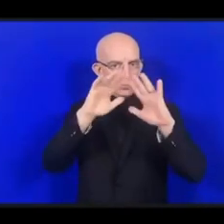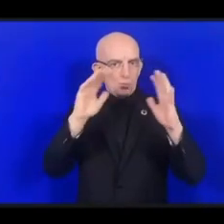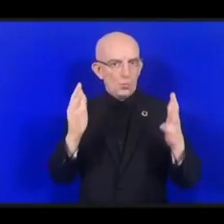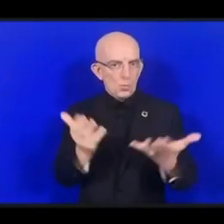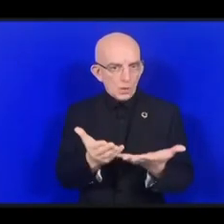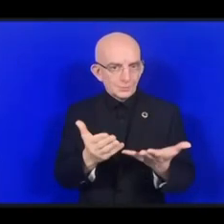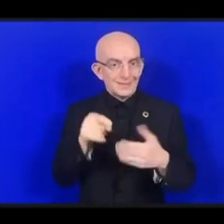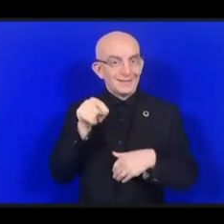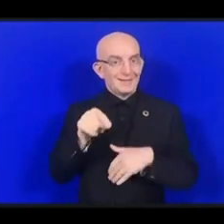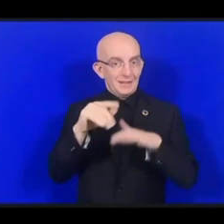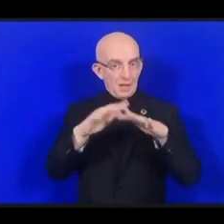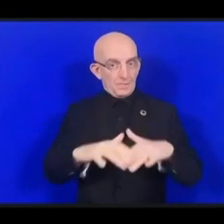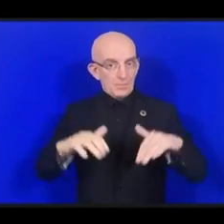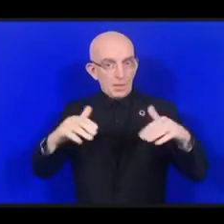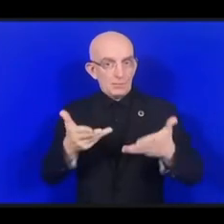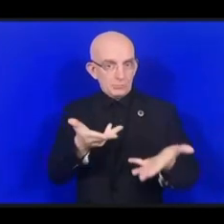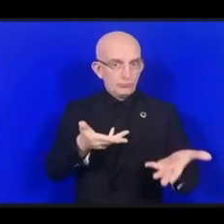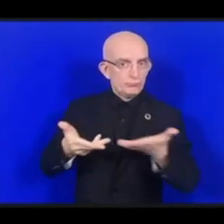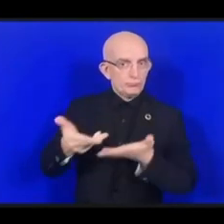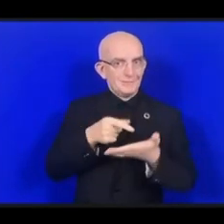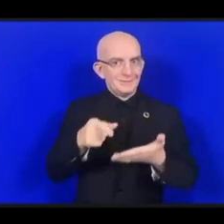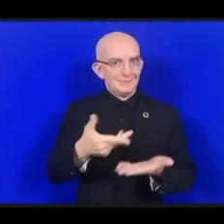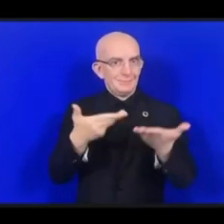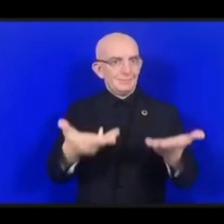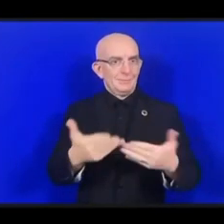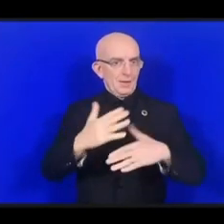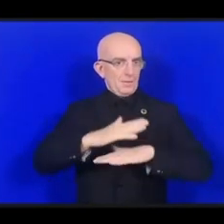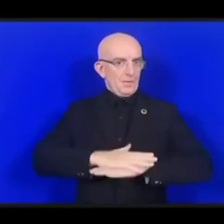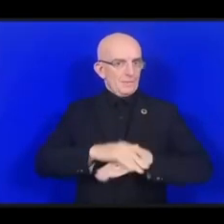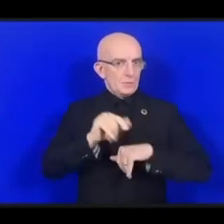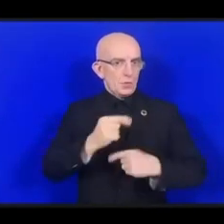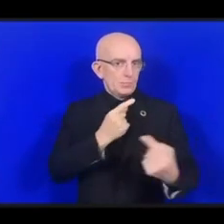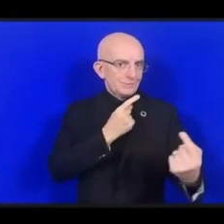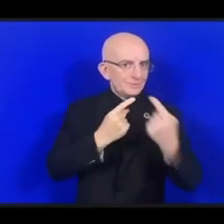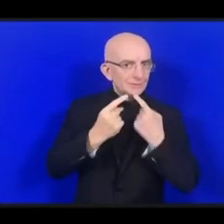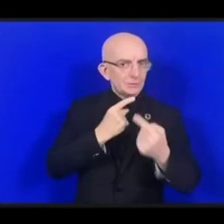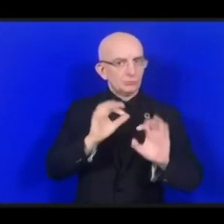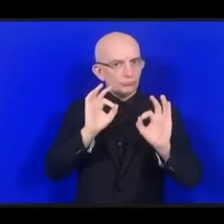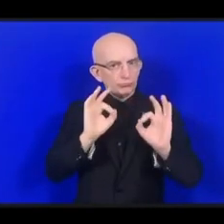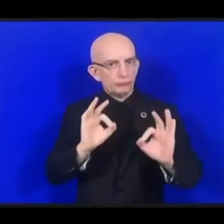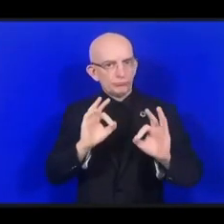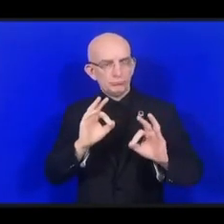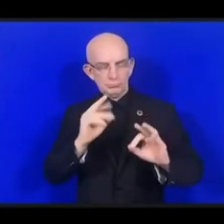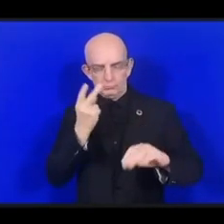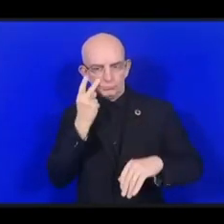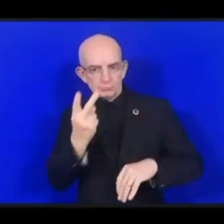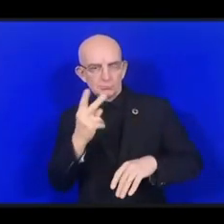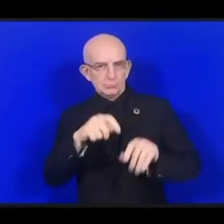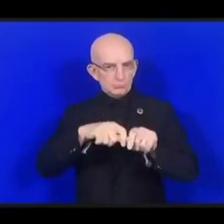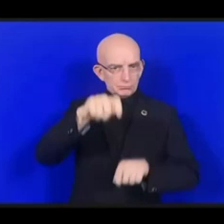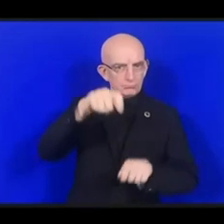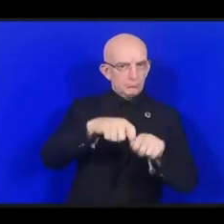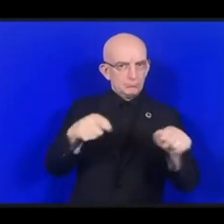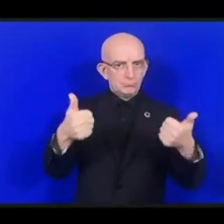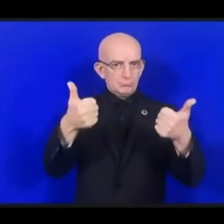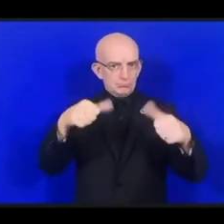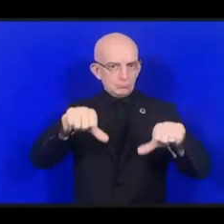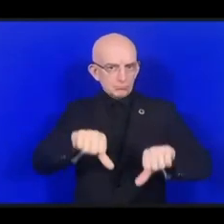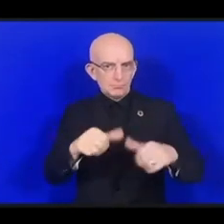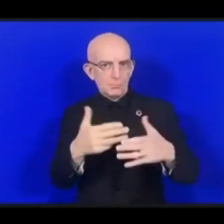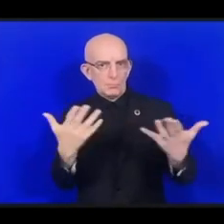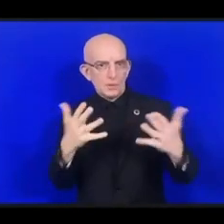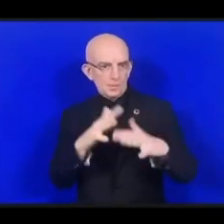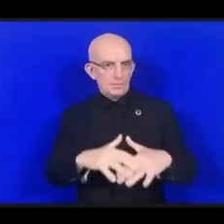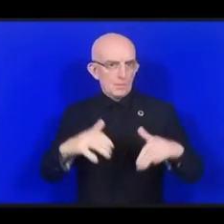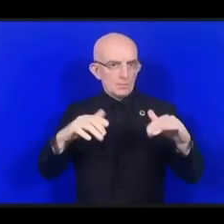منبرا لنا لكي نفتح النقاش والتقييم الصريح حول دور البرلمانات